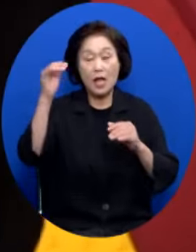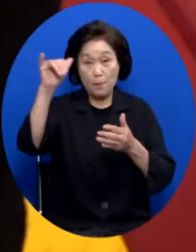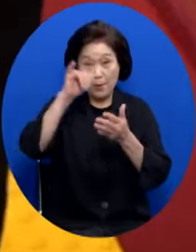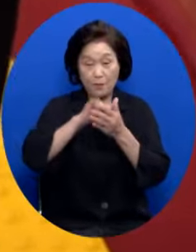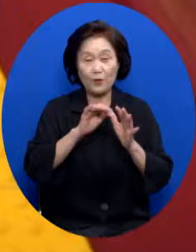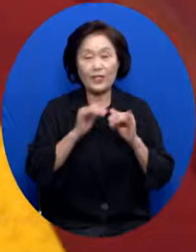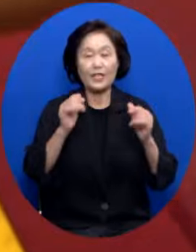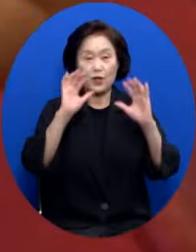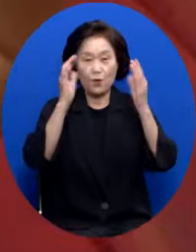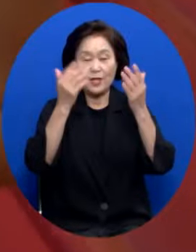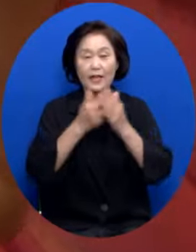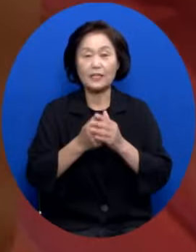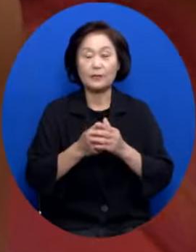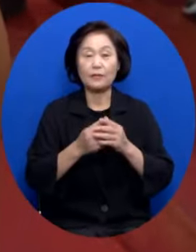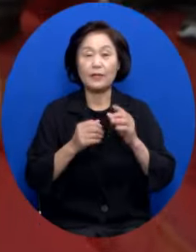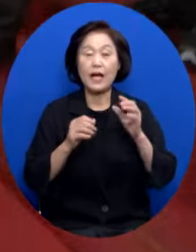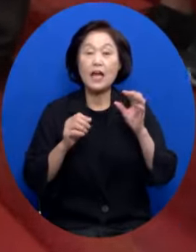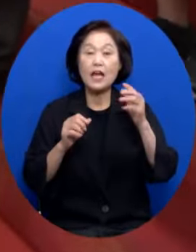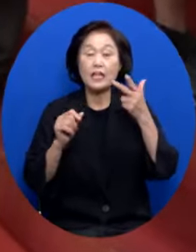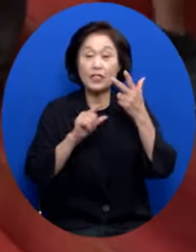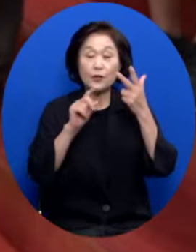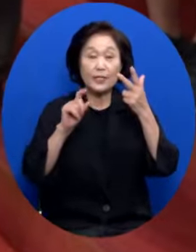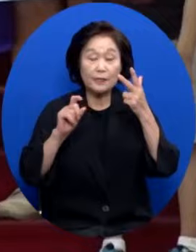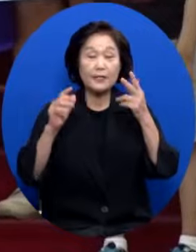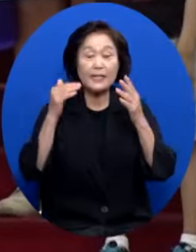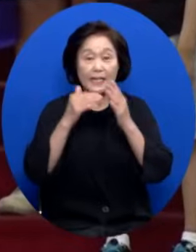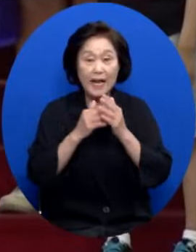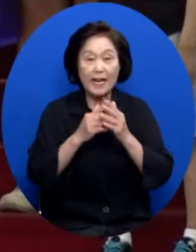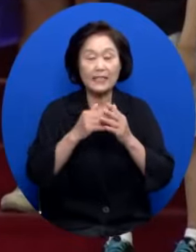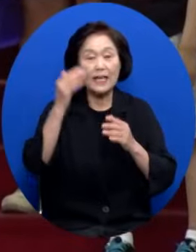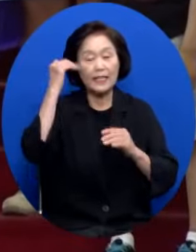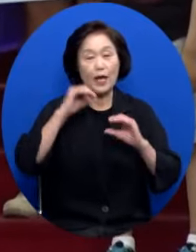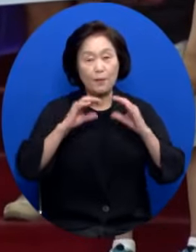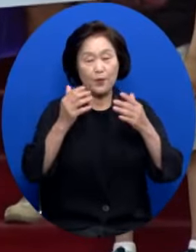방문단은 오는 11일까지 국회를 비롯해 대한민국의 역사와